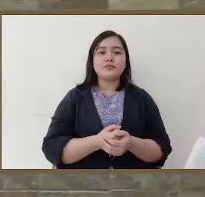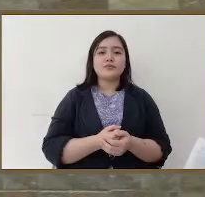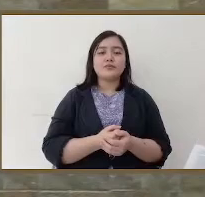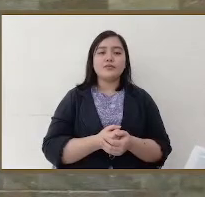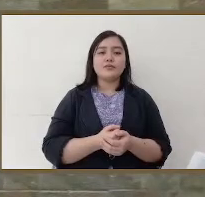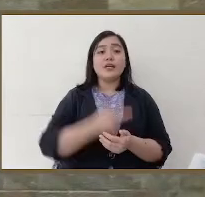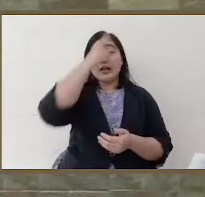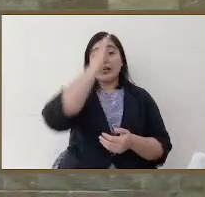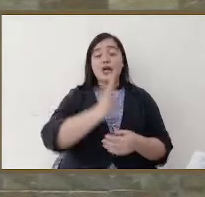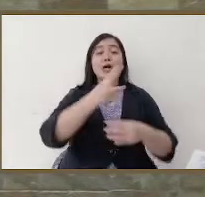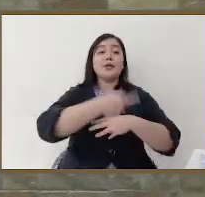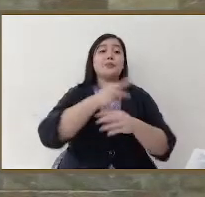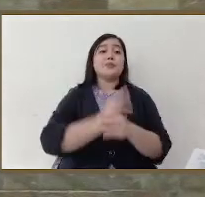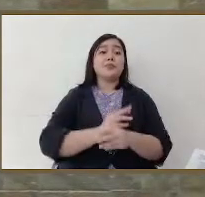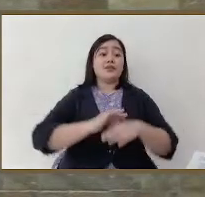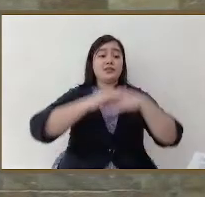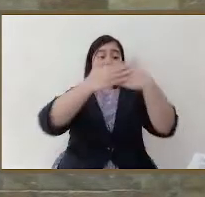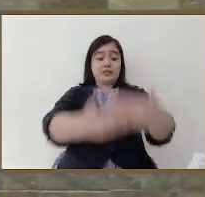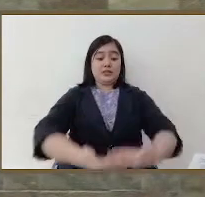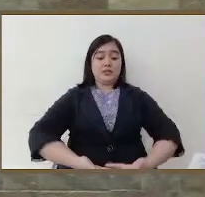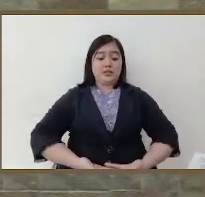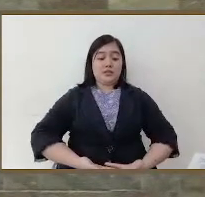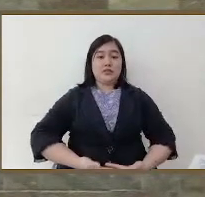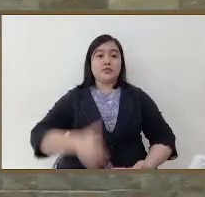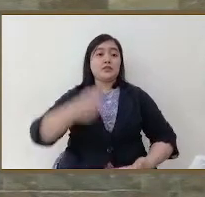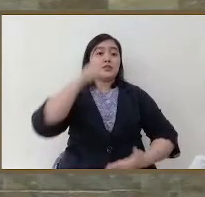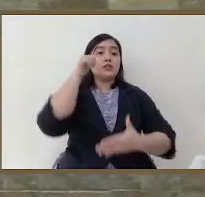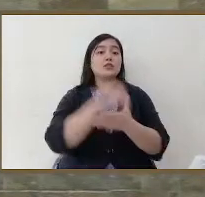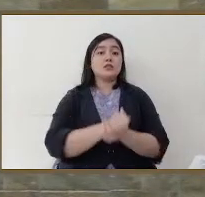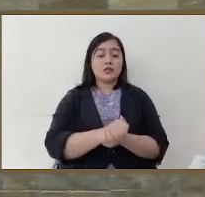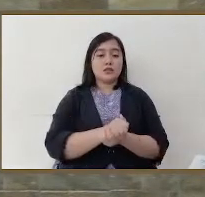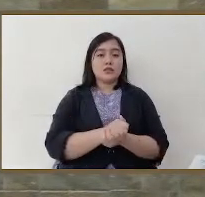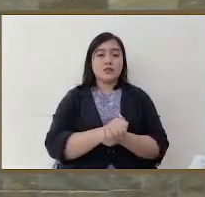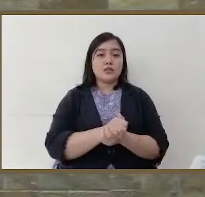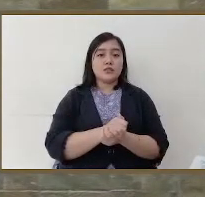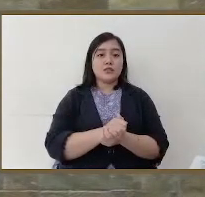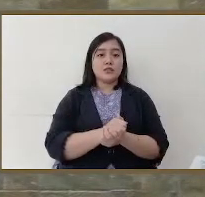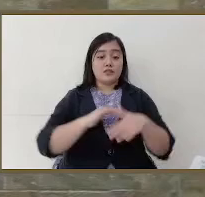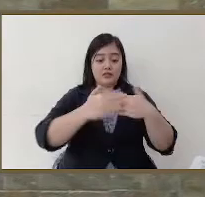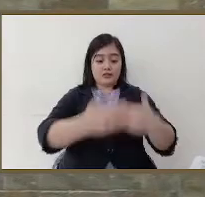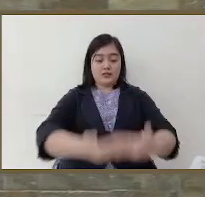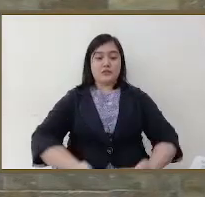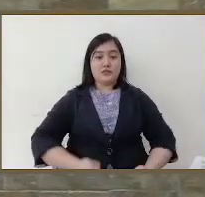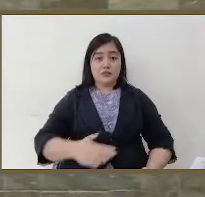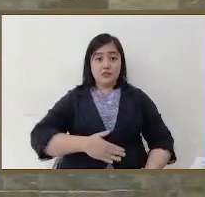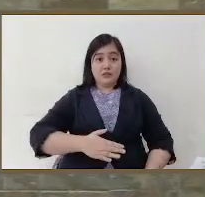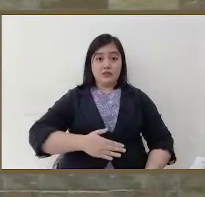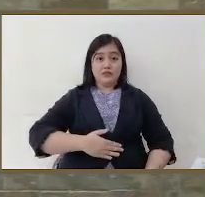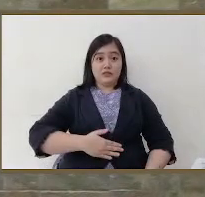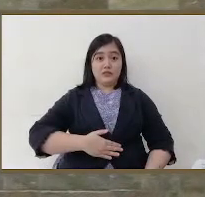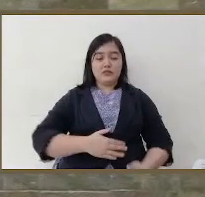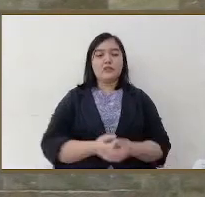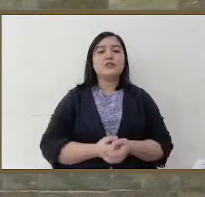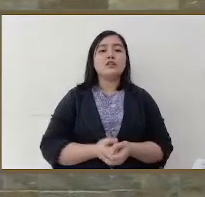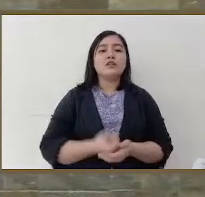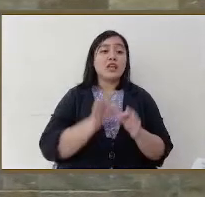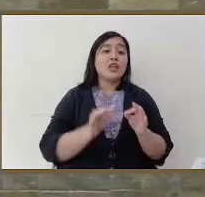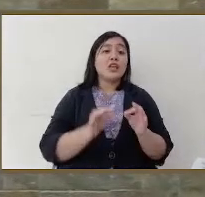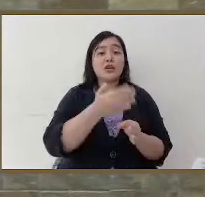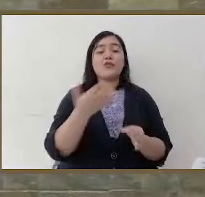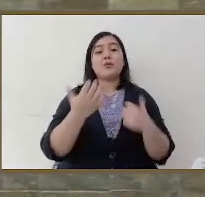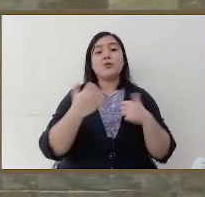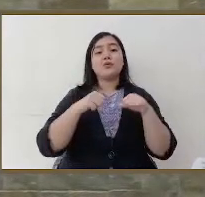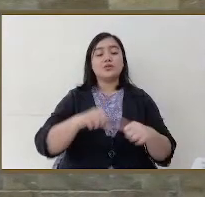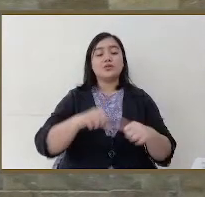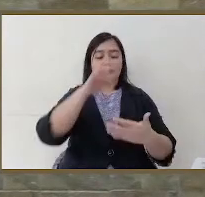para ma-forge yan ang iyong anak na yan na kagigiliwan mo isang araw. If you are going to continue to read 127 of the book of